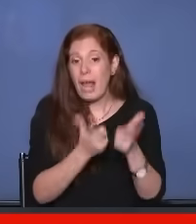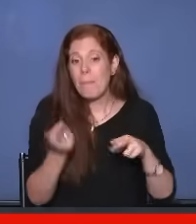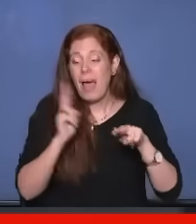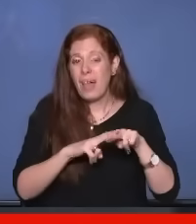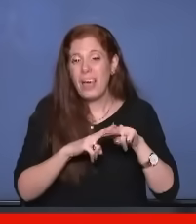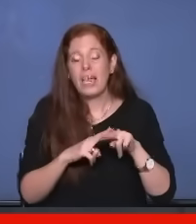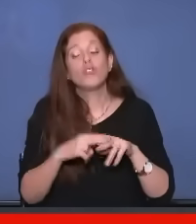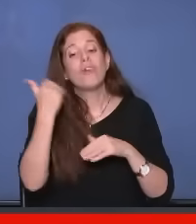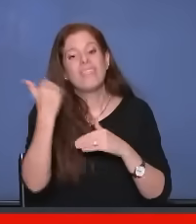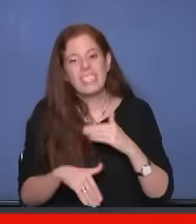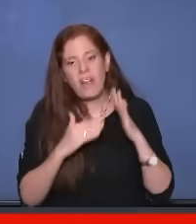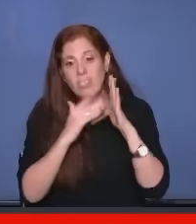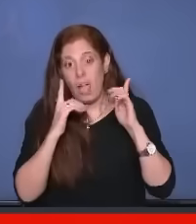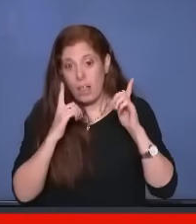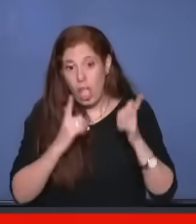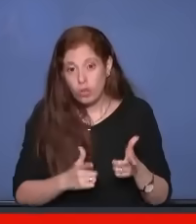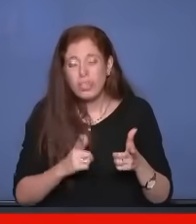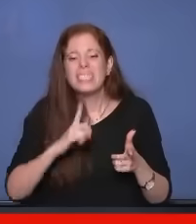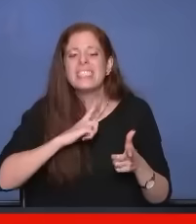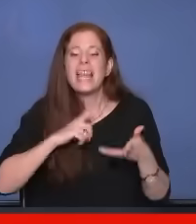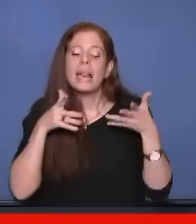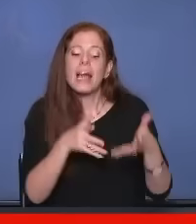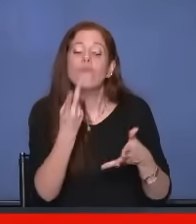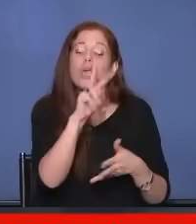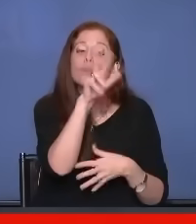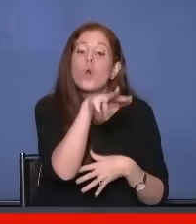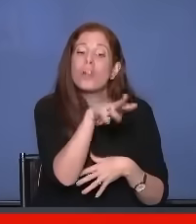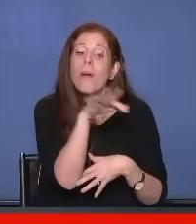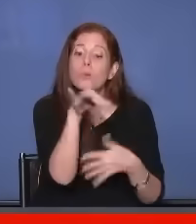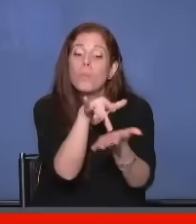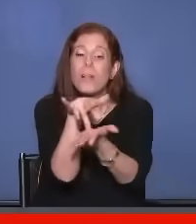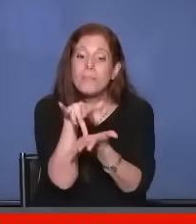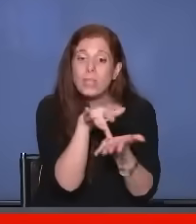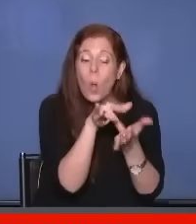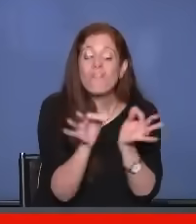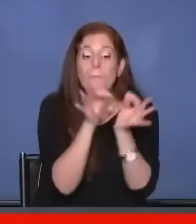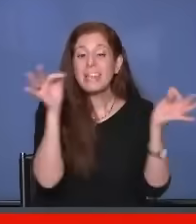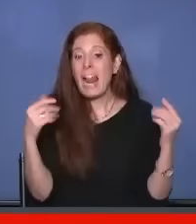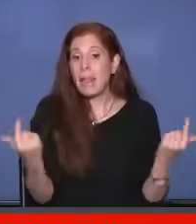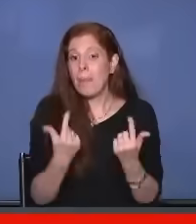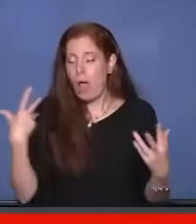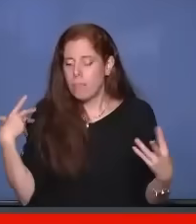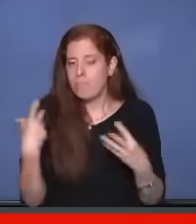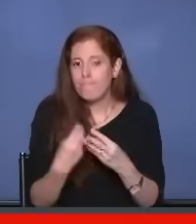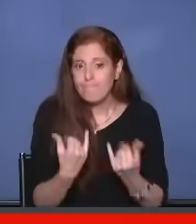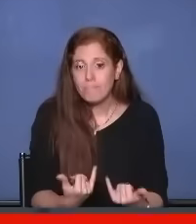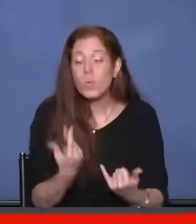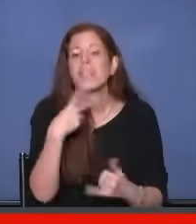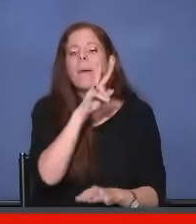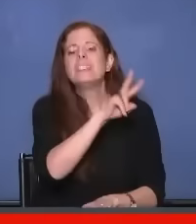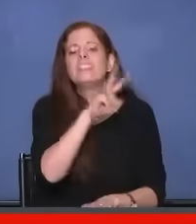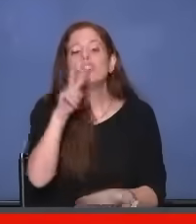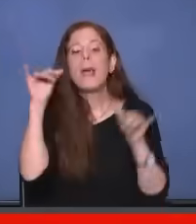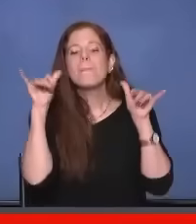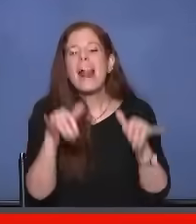האש תקף צהל למעלה מ-300 מטרות ומתחילת המלחמה הותקפו יותר מ-22